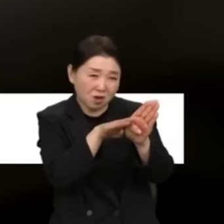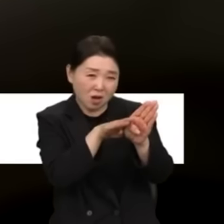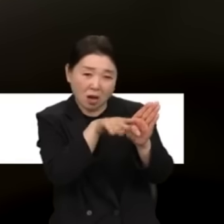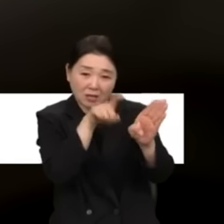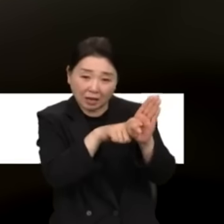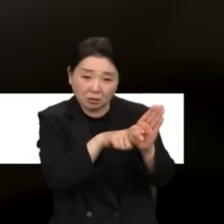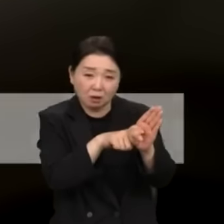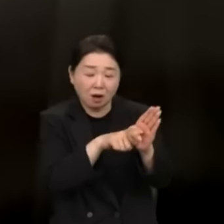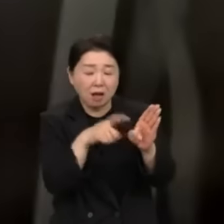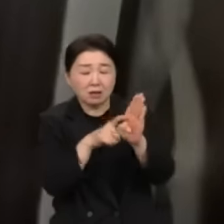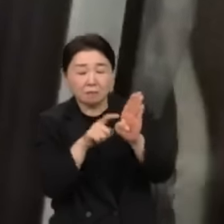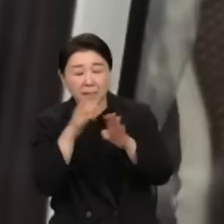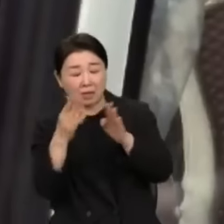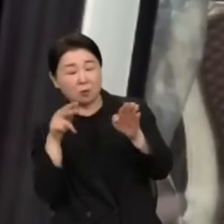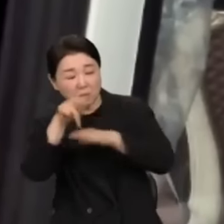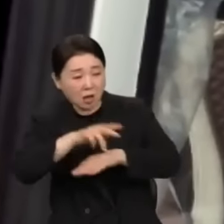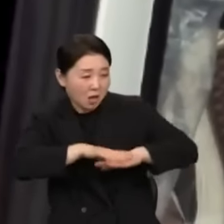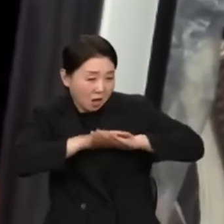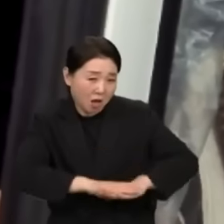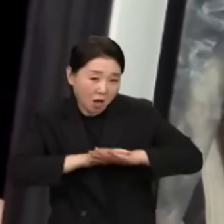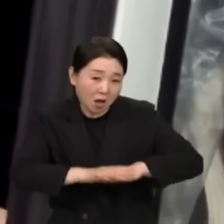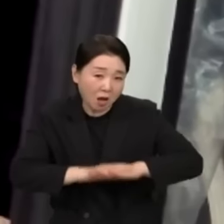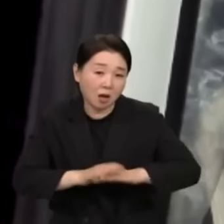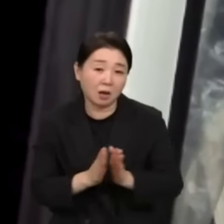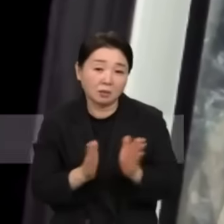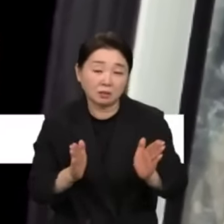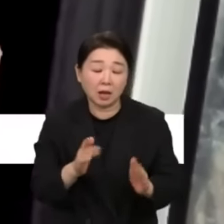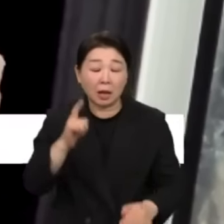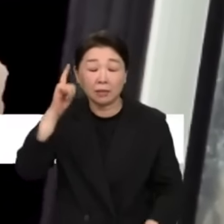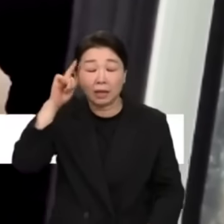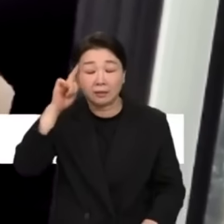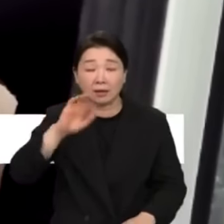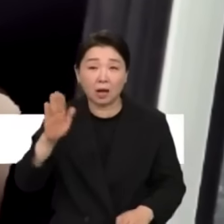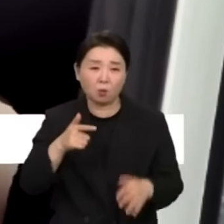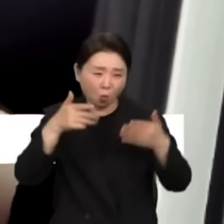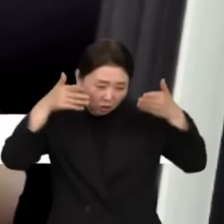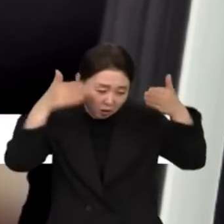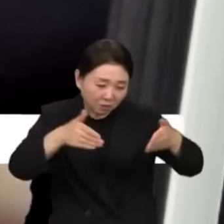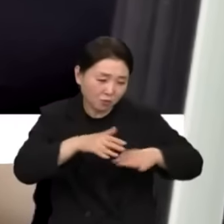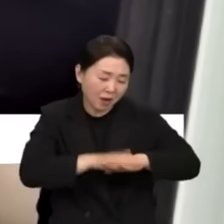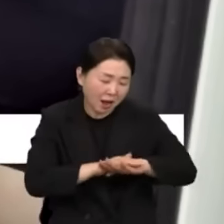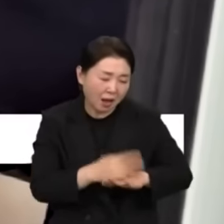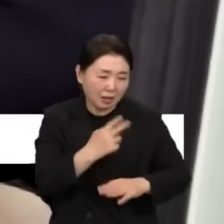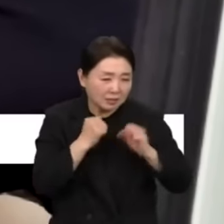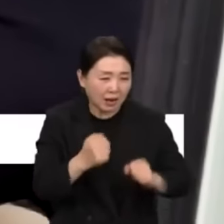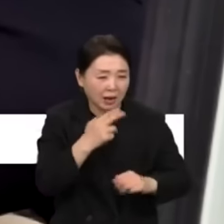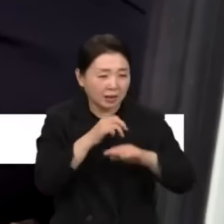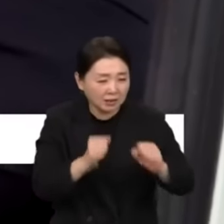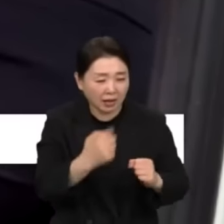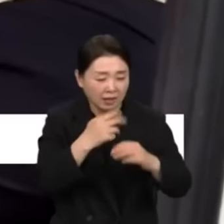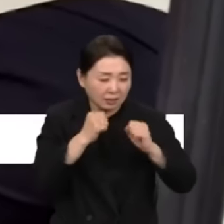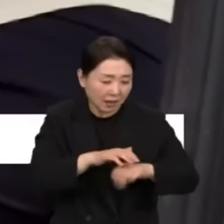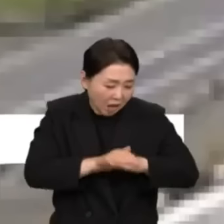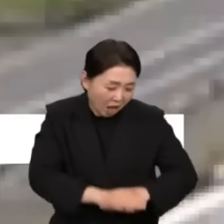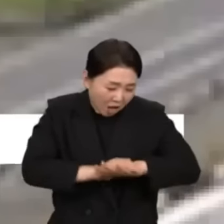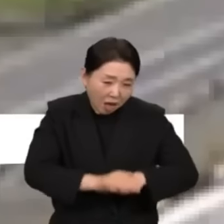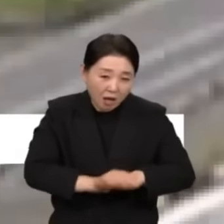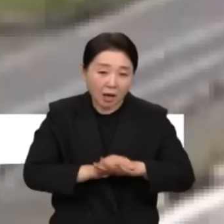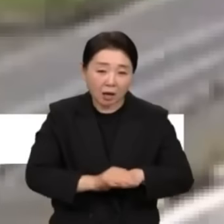들어가 심폐소생술을 시작했습니다. 뭐 다른 생각은 전혀 안 들었고요. 그냥 좀 살아라. 제발